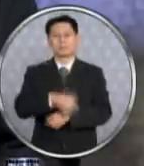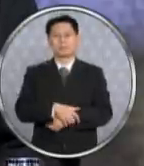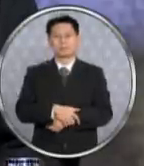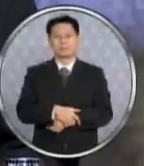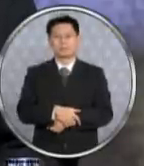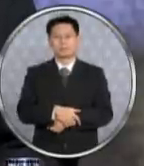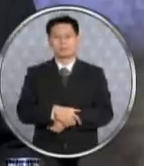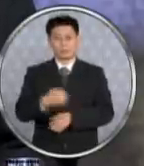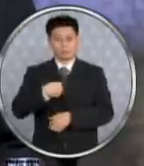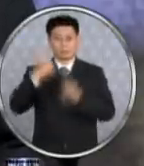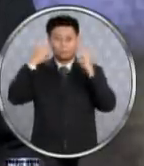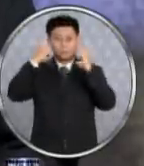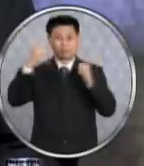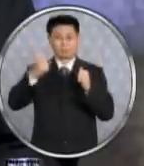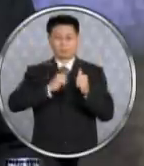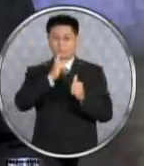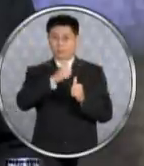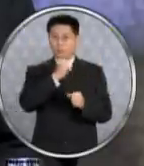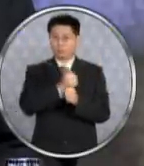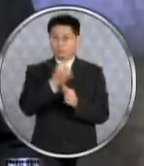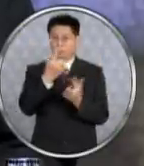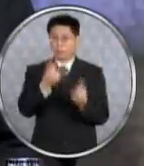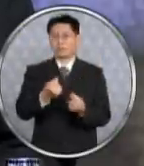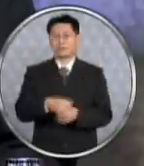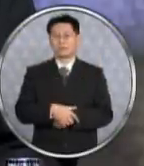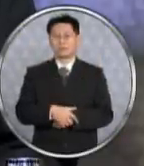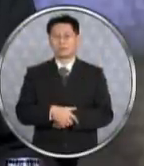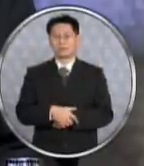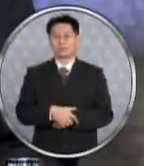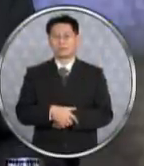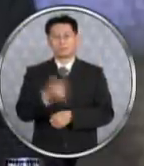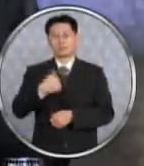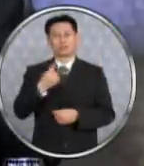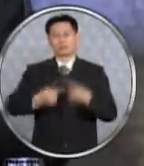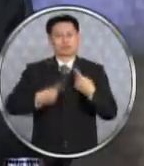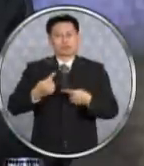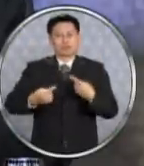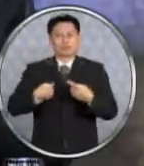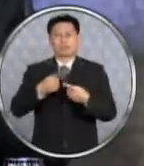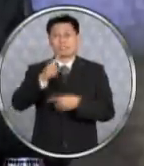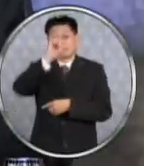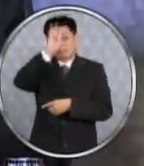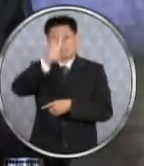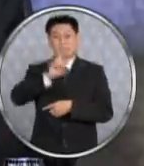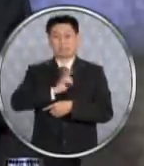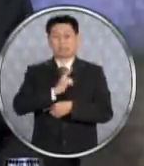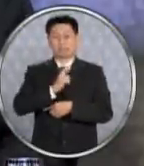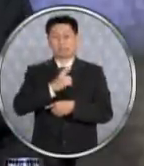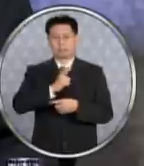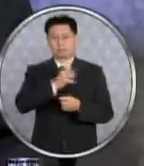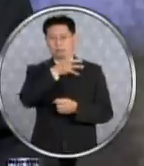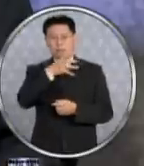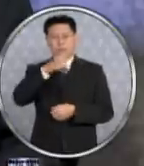是宋楚瑜说到做到，而不是我们随便由一个政党在垄断那些